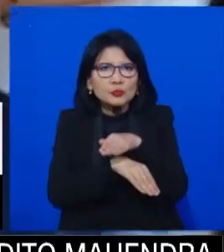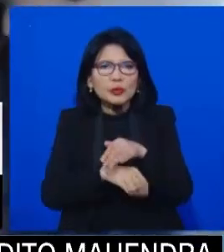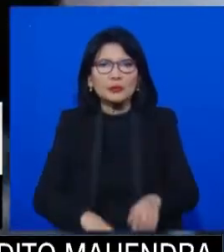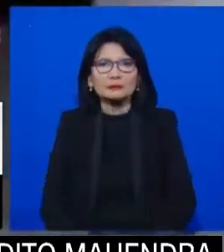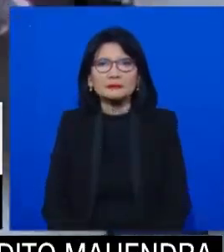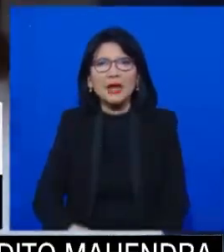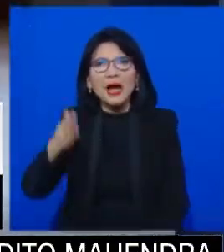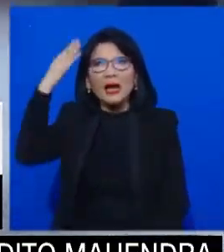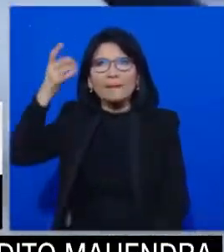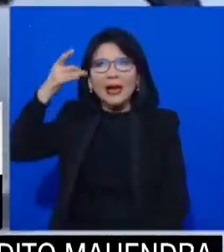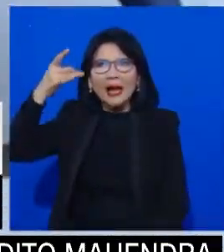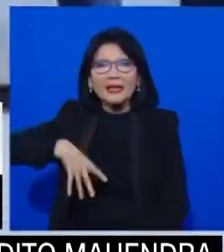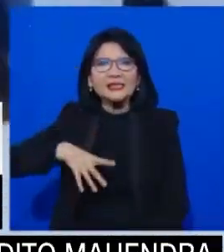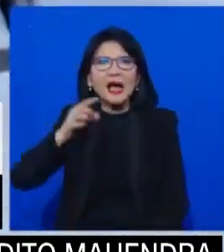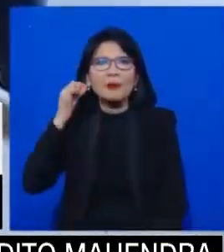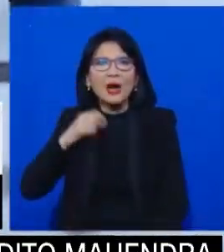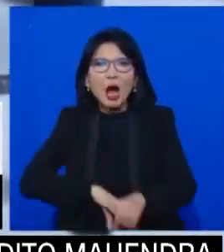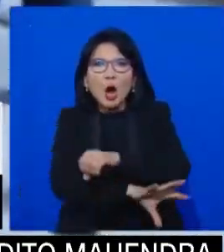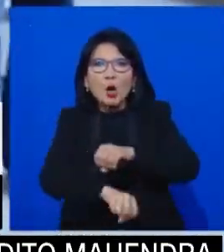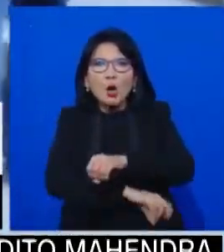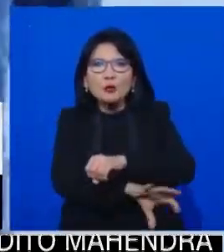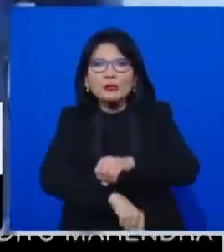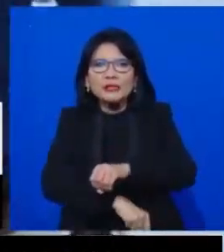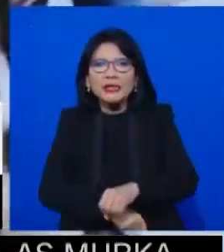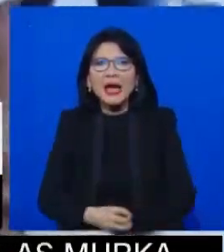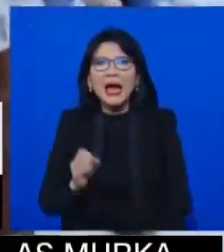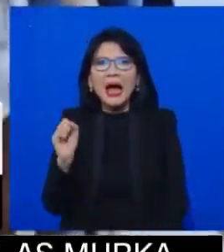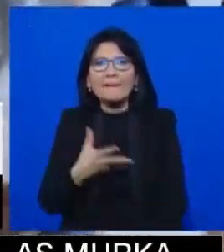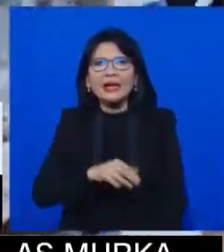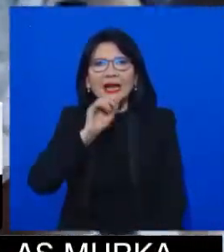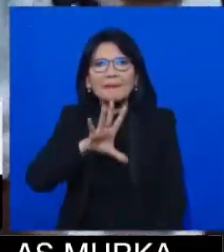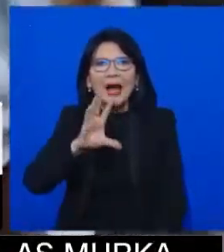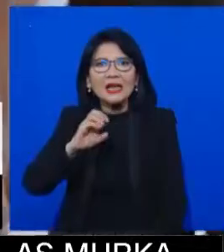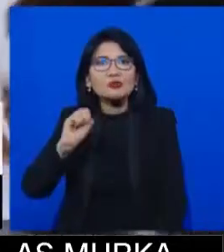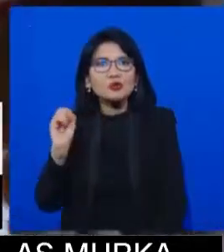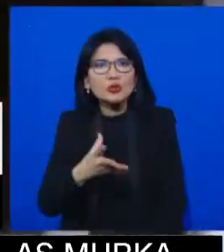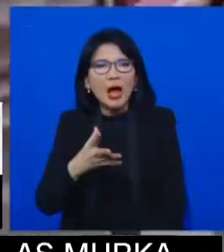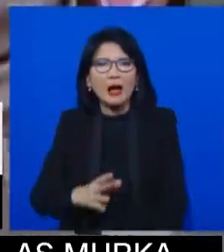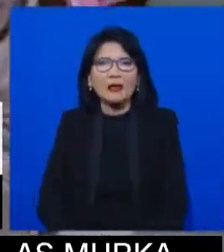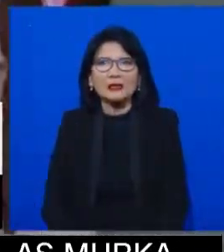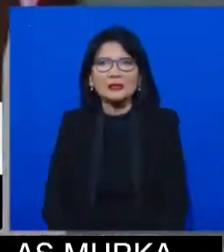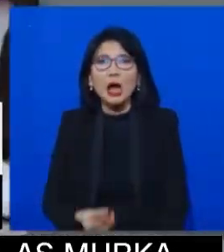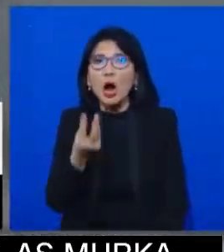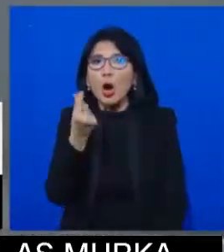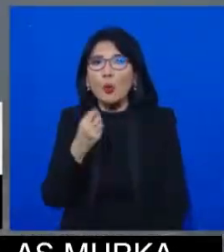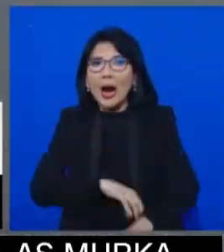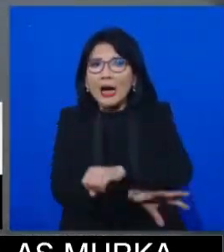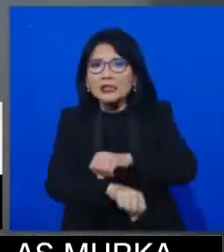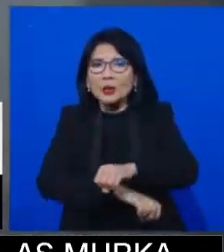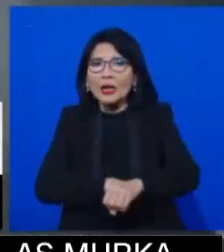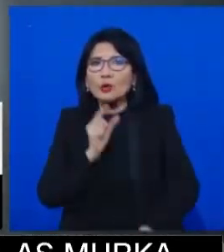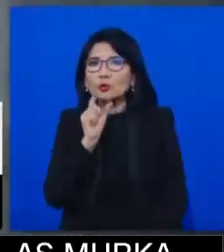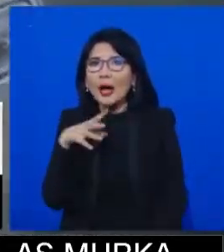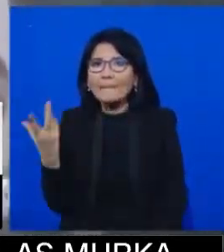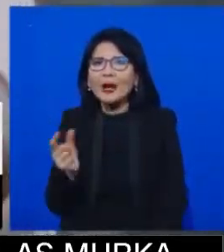Kepala desa perempuan ini disebut mengorupsi dana desa sebesar hampir 500 juta rupiah. Uang hasil korupsi diduga digunakan